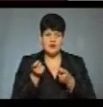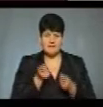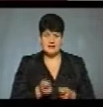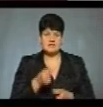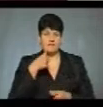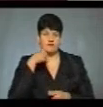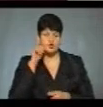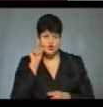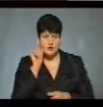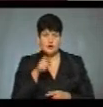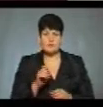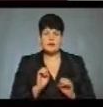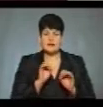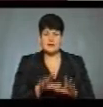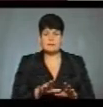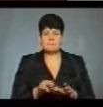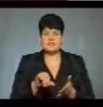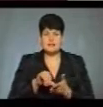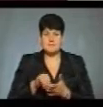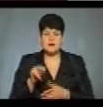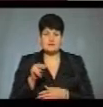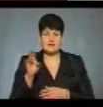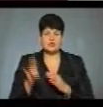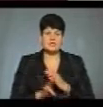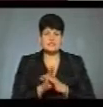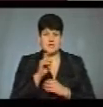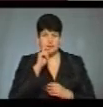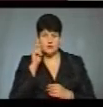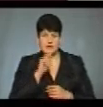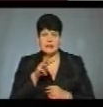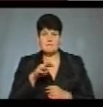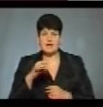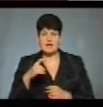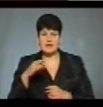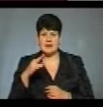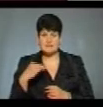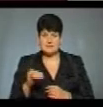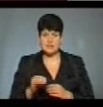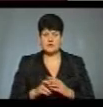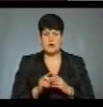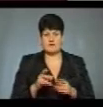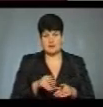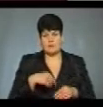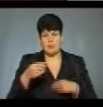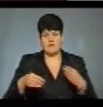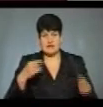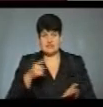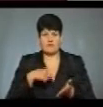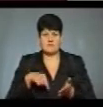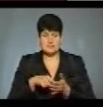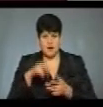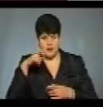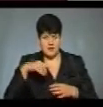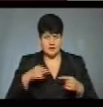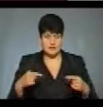вчора. Його передали представникам Православної церкви України у Михайлівському соборі. Звідти повезли в міста країни. Як розповіла Яна